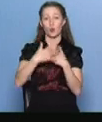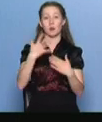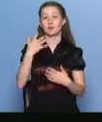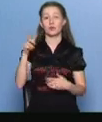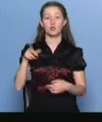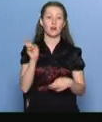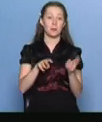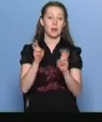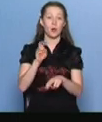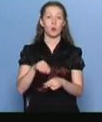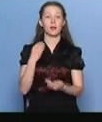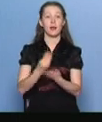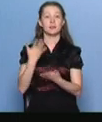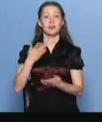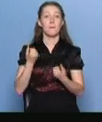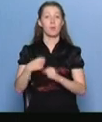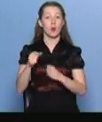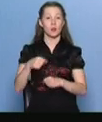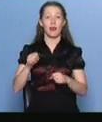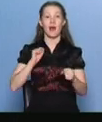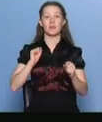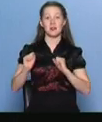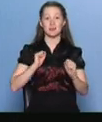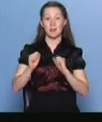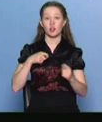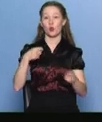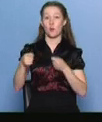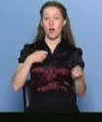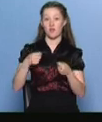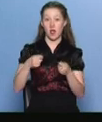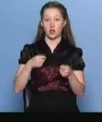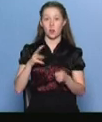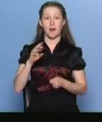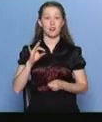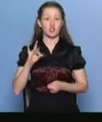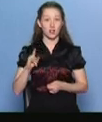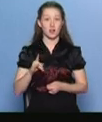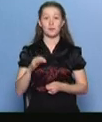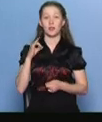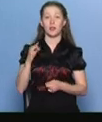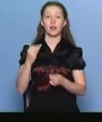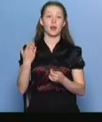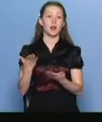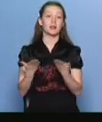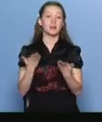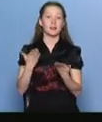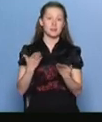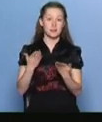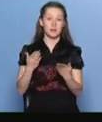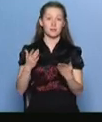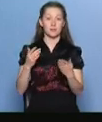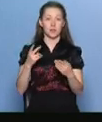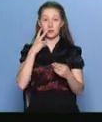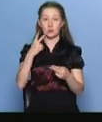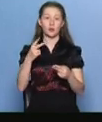В цене плотники, администраторы, менеджеры и даже управляющие. У нас на рынке труда остается некоторое несоответствие спроса и